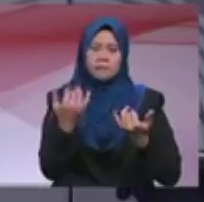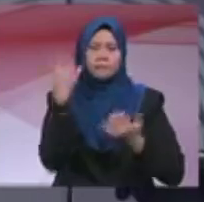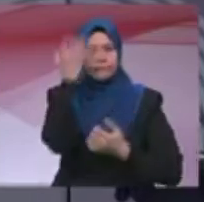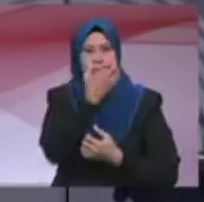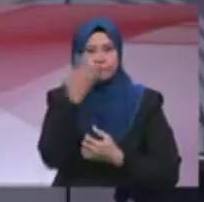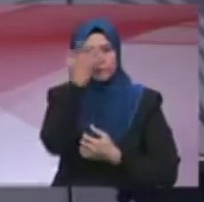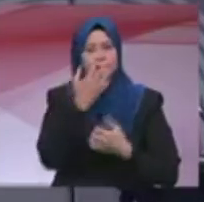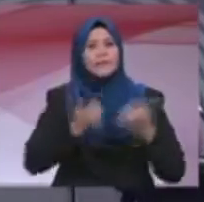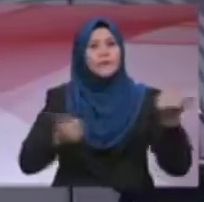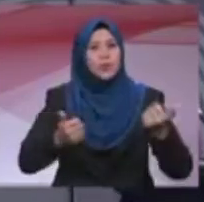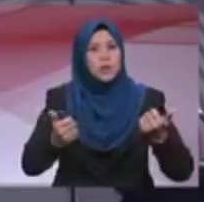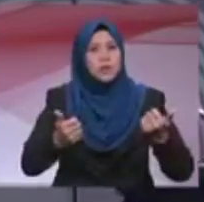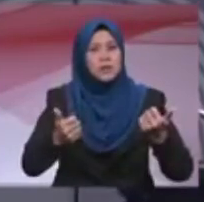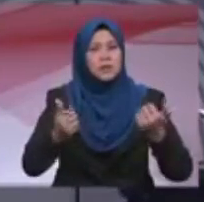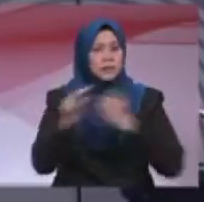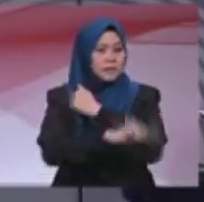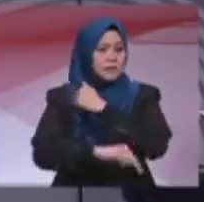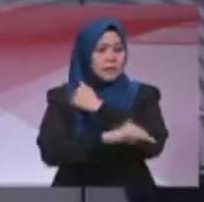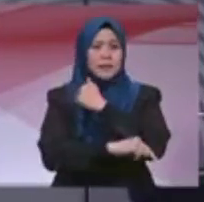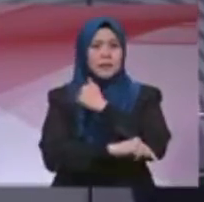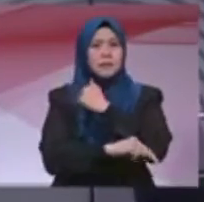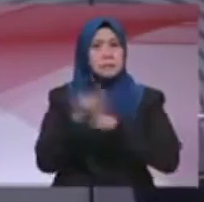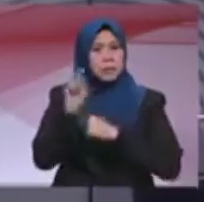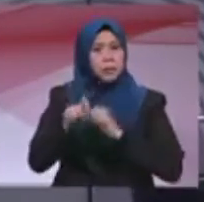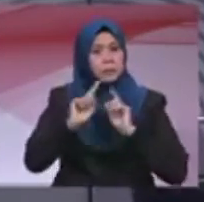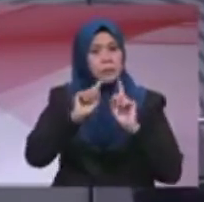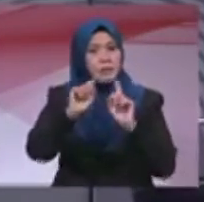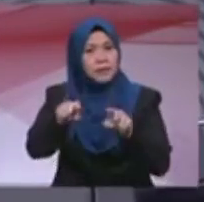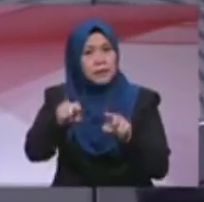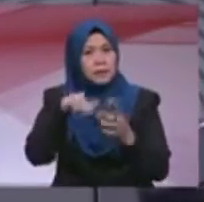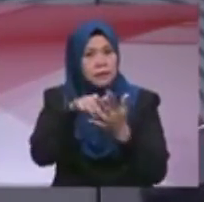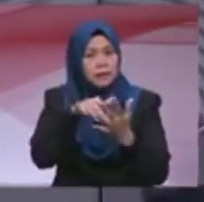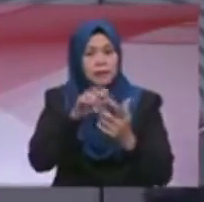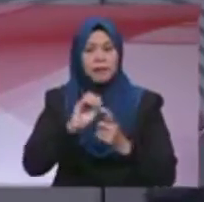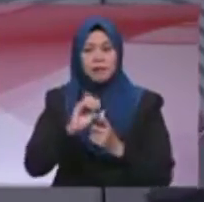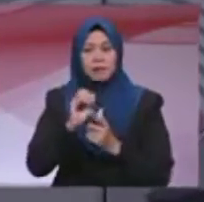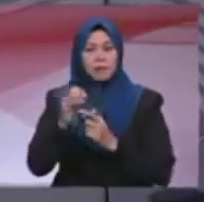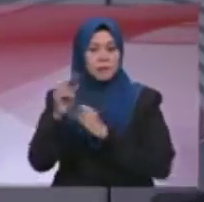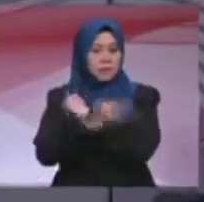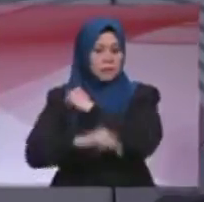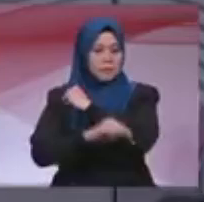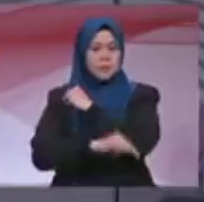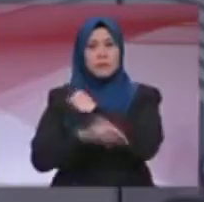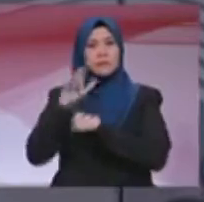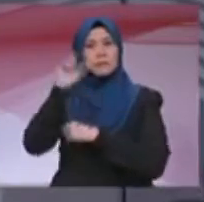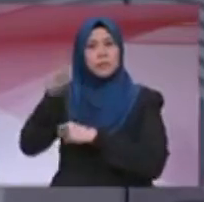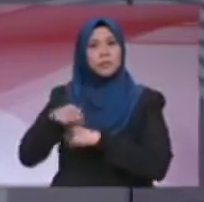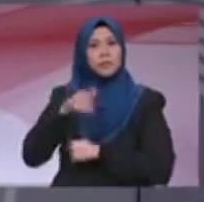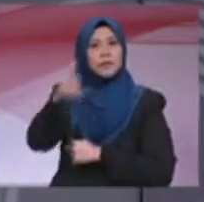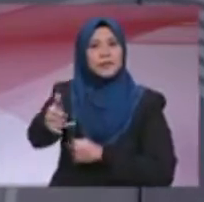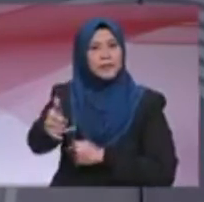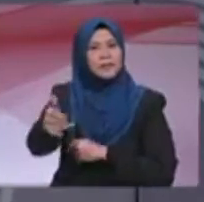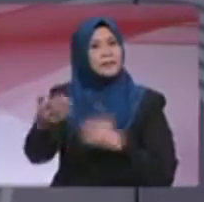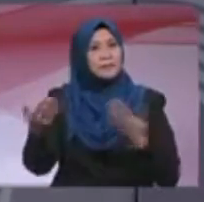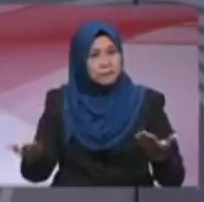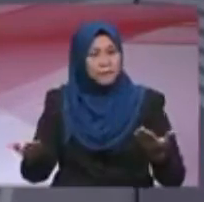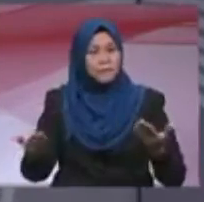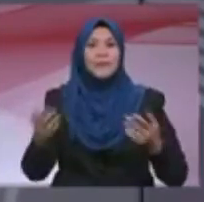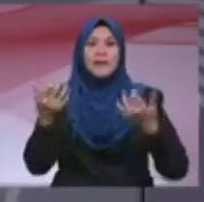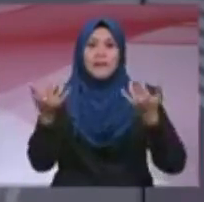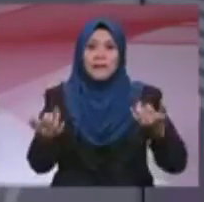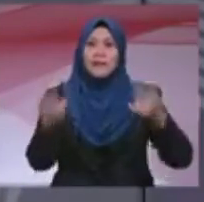mana yang akan pergi dan negeri mana yang tidak perlu pergi. Ya. Sebab itu kita jelaskan bahawa ianya bergantung